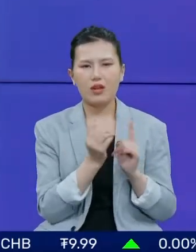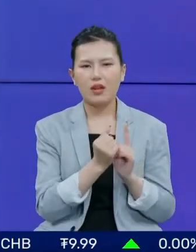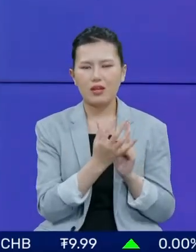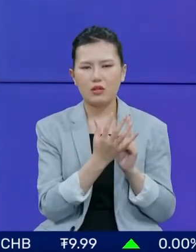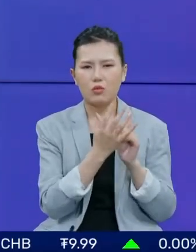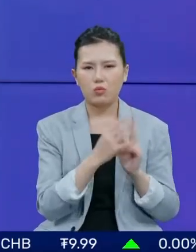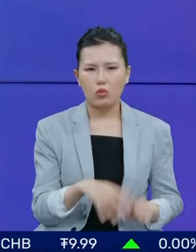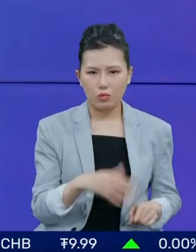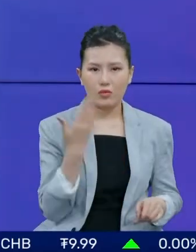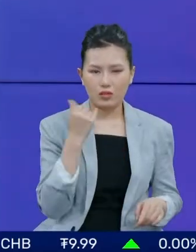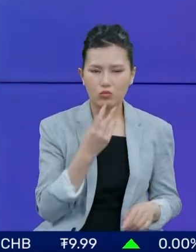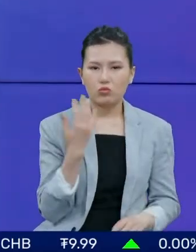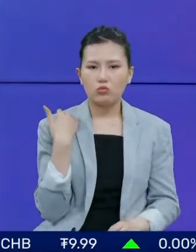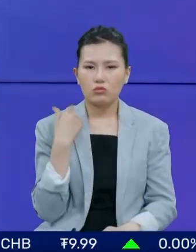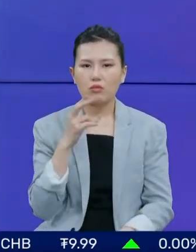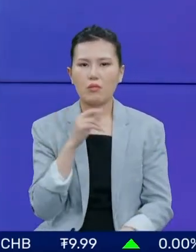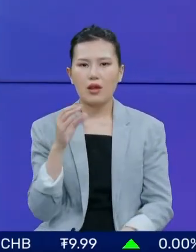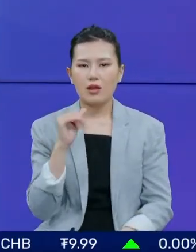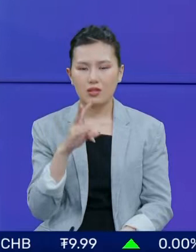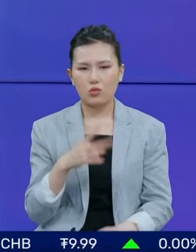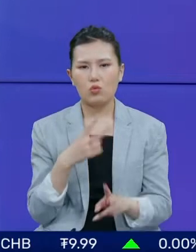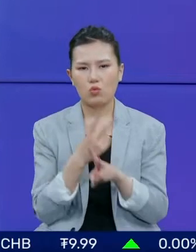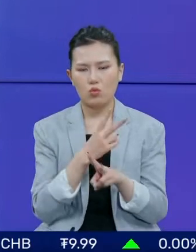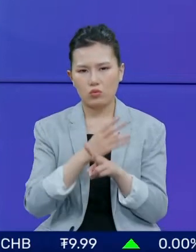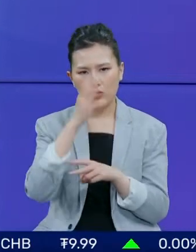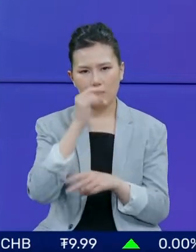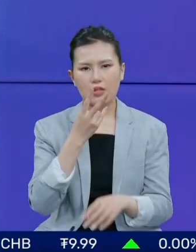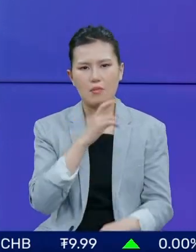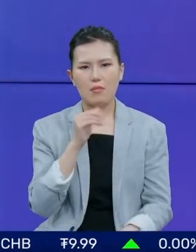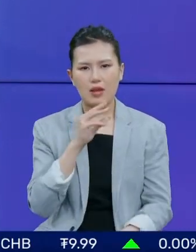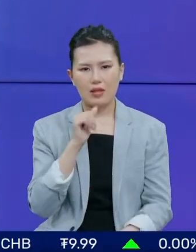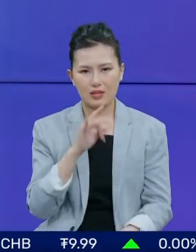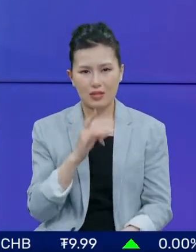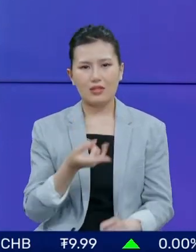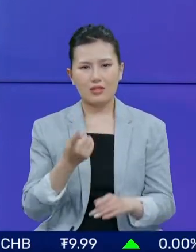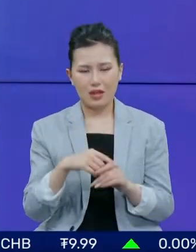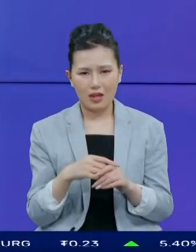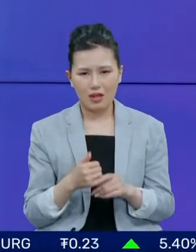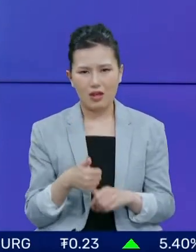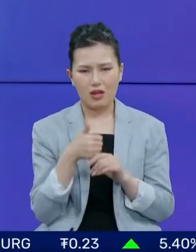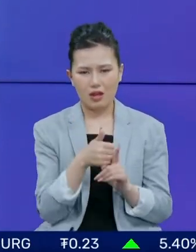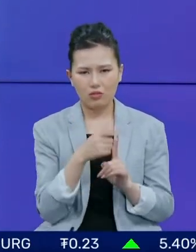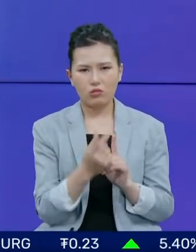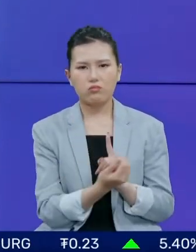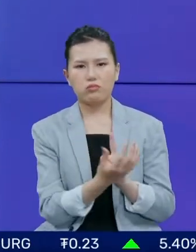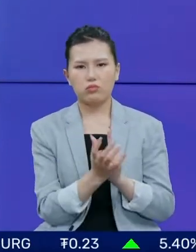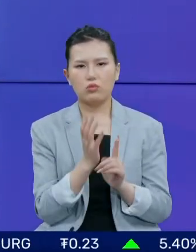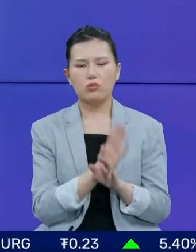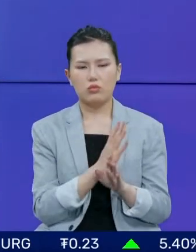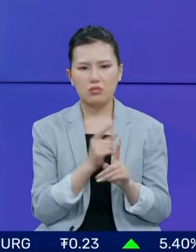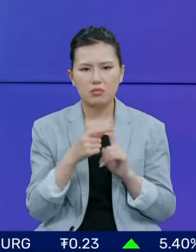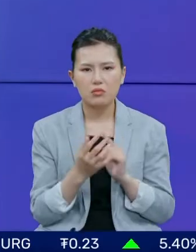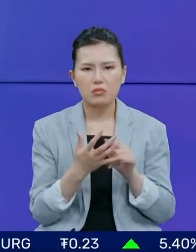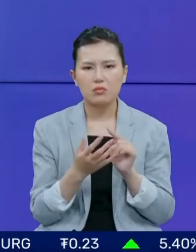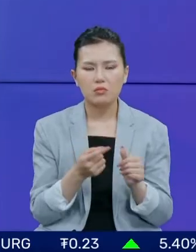өнгөрсөн баасан гарагт хууль зүйн дотоод хэргийн сайд Нямбатраар ахлуулсан хянан шалгах төр хороог дахин байгуулжээ. Үүнд улсын хурлдах Монгол Ардын намын бүлгийн